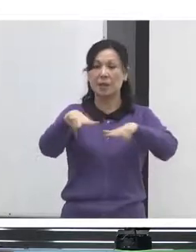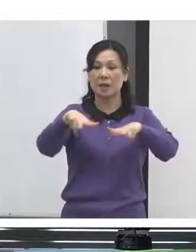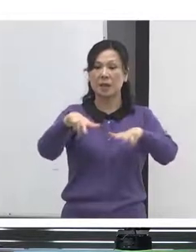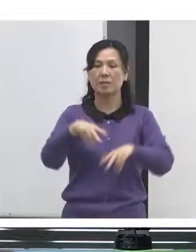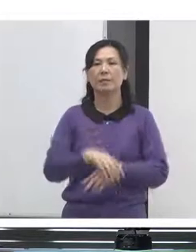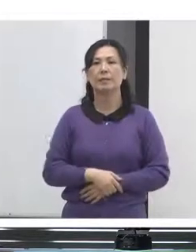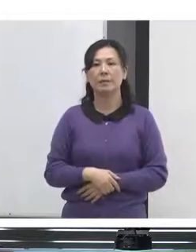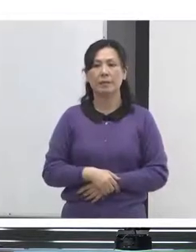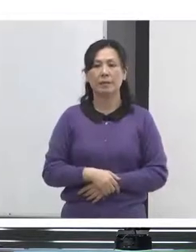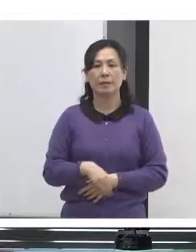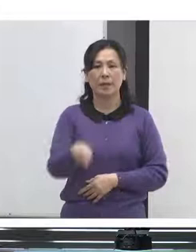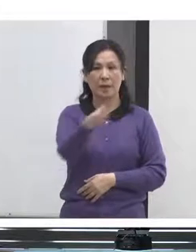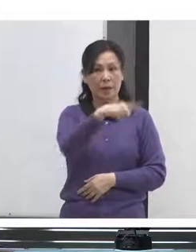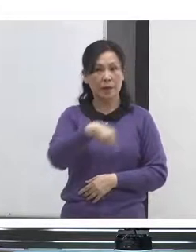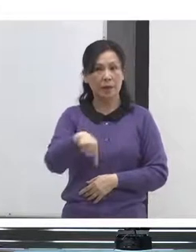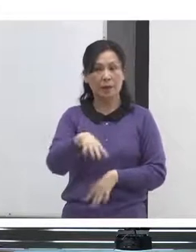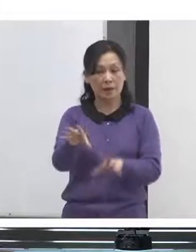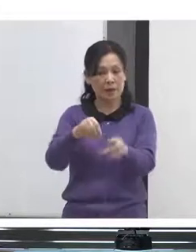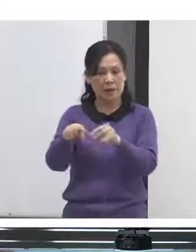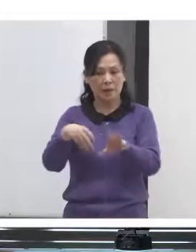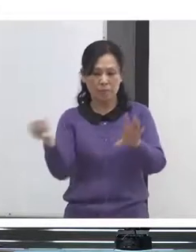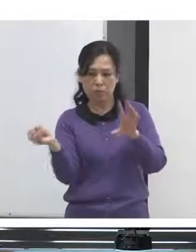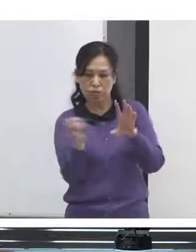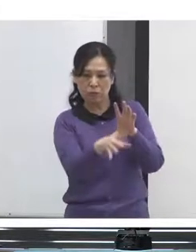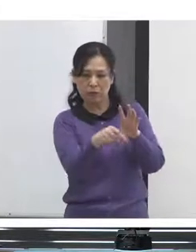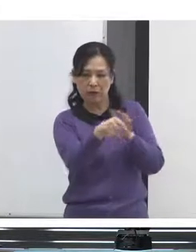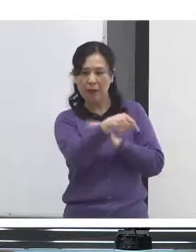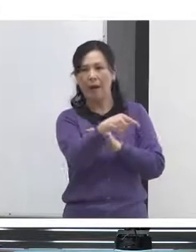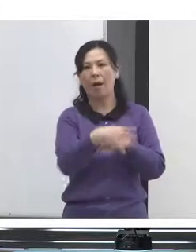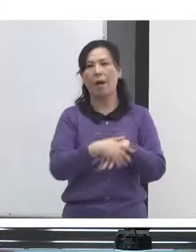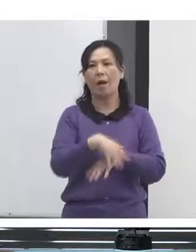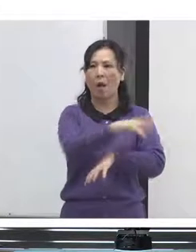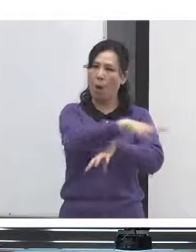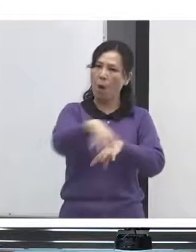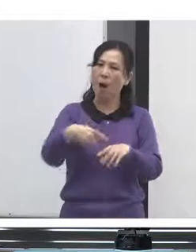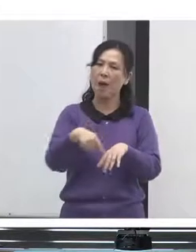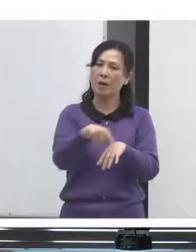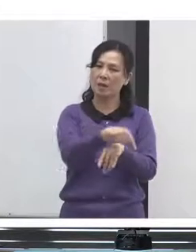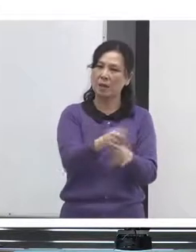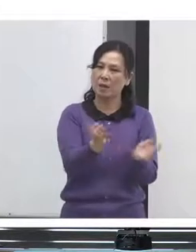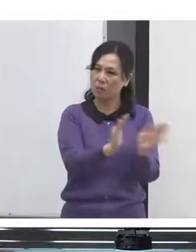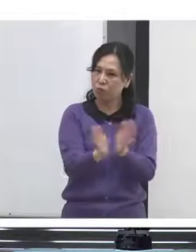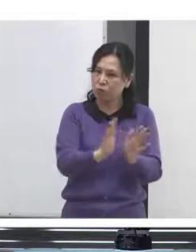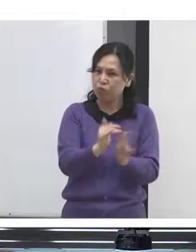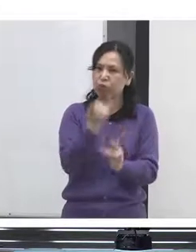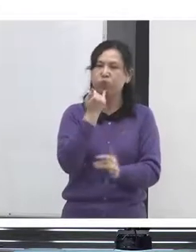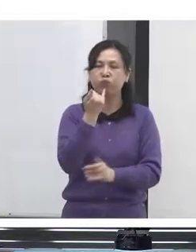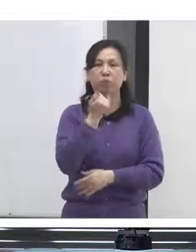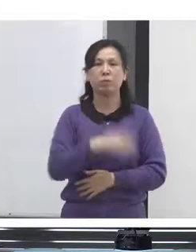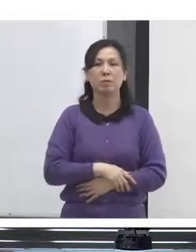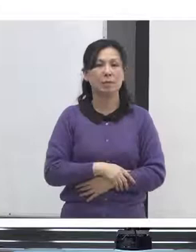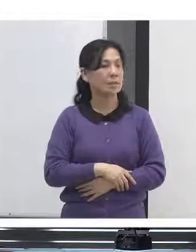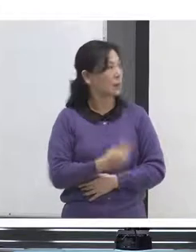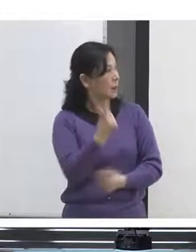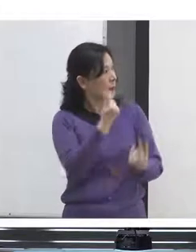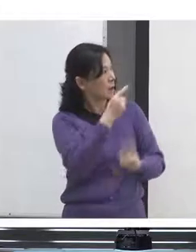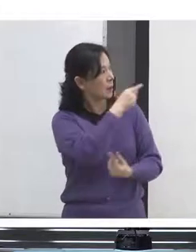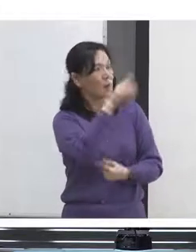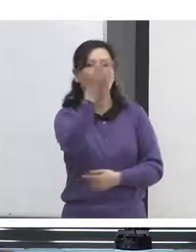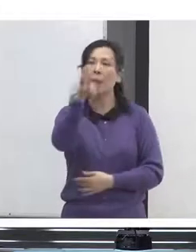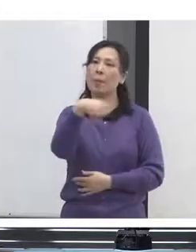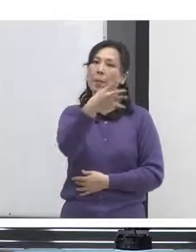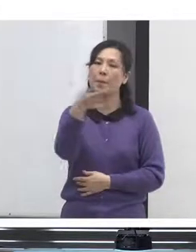料呢，我们都可以丢进这个相关空间因子分析哦。那大家看到这个表格，就是所谓的